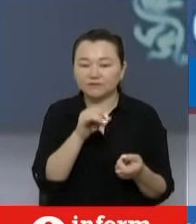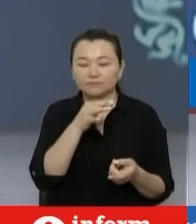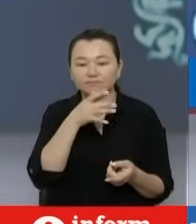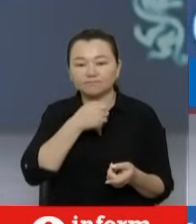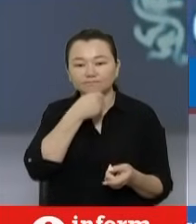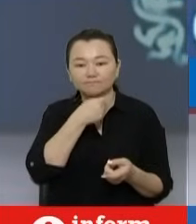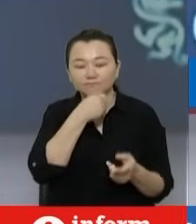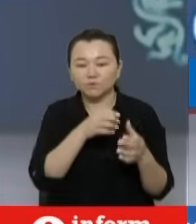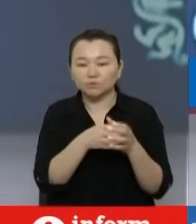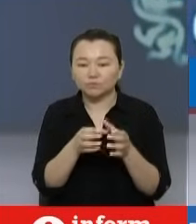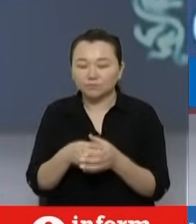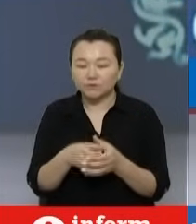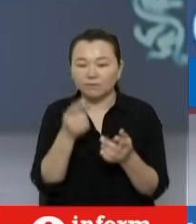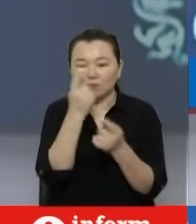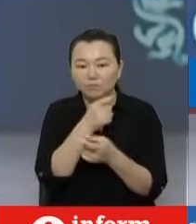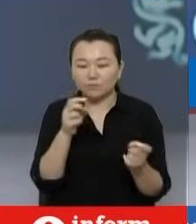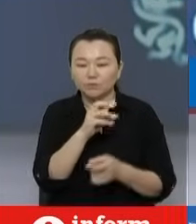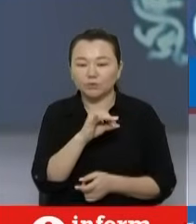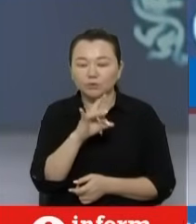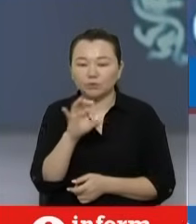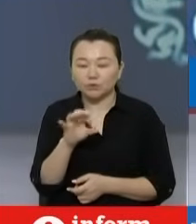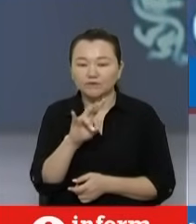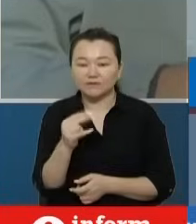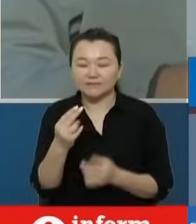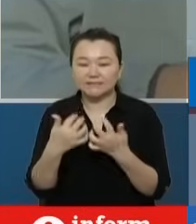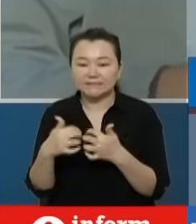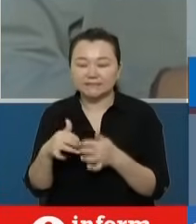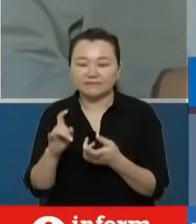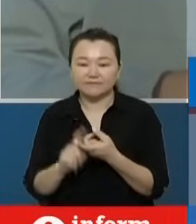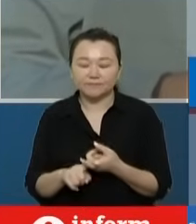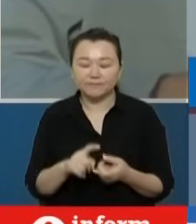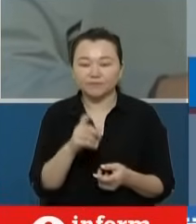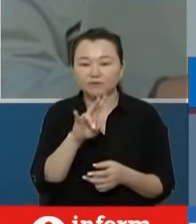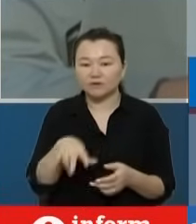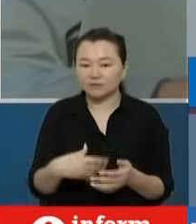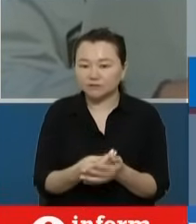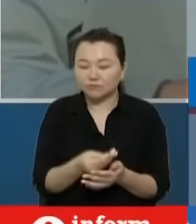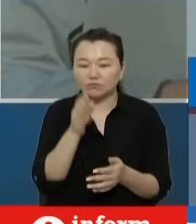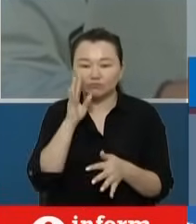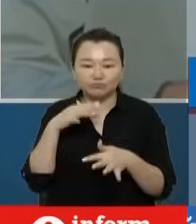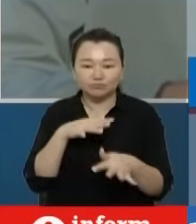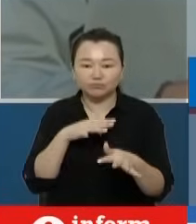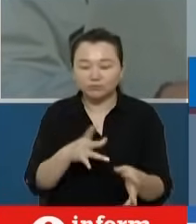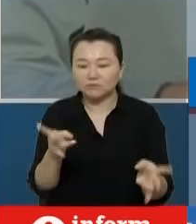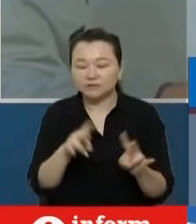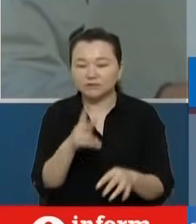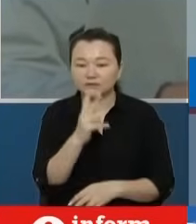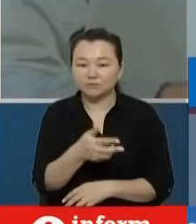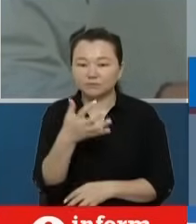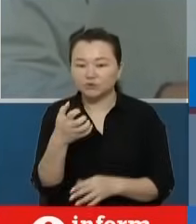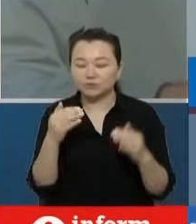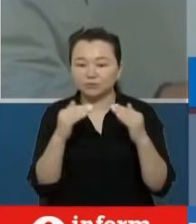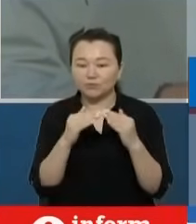групп, публикуемых Бюро национальной статистики. До сих пор потопленными остаются почти 3500 домов